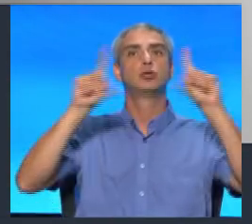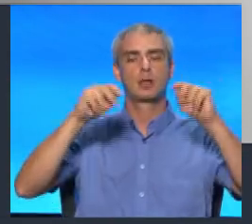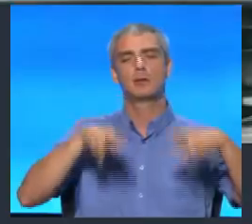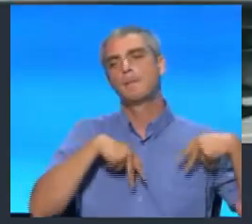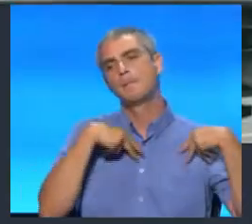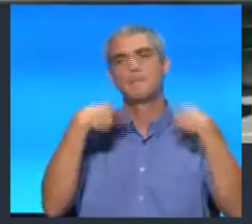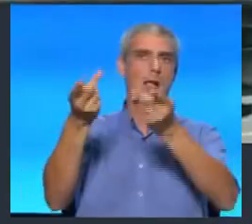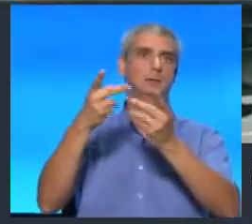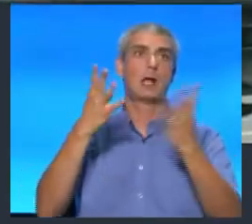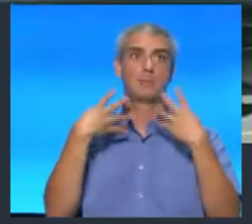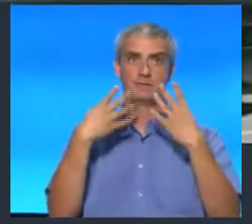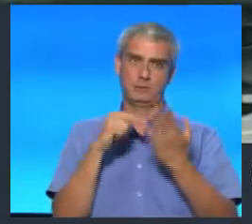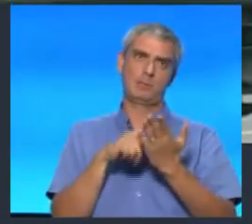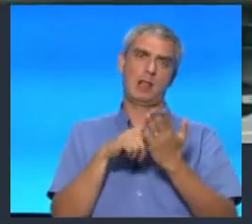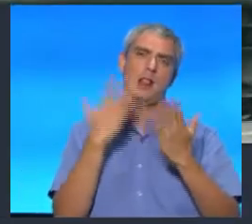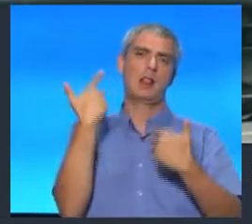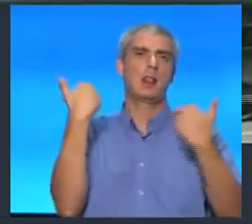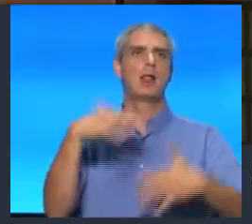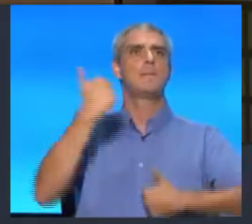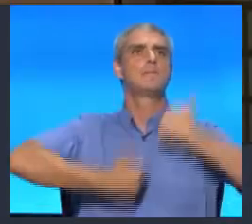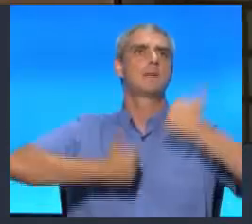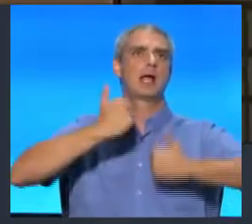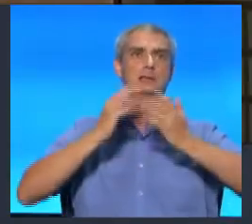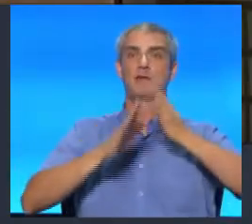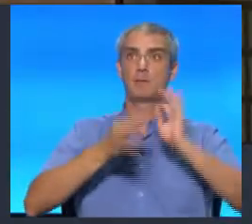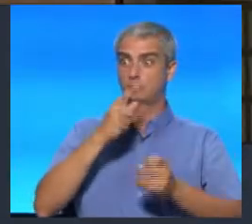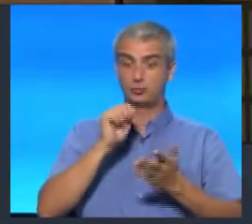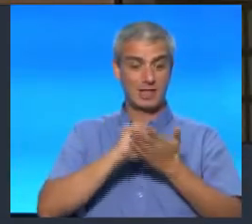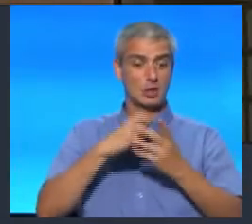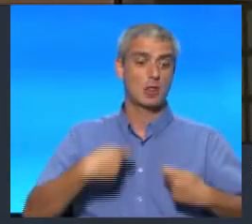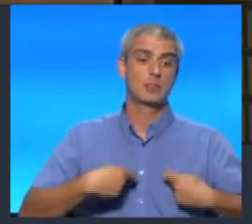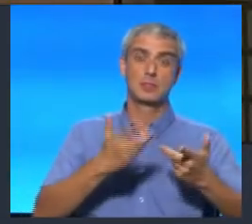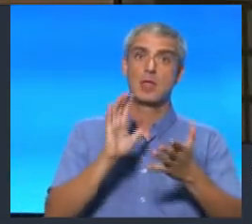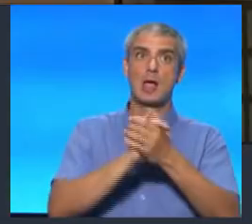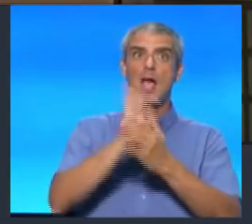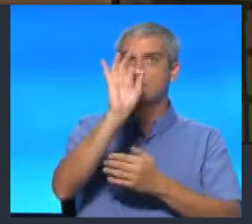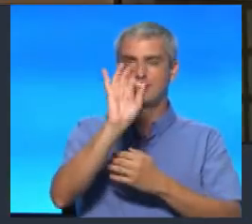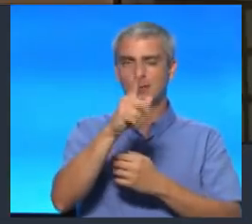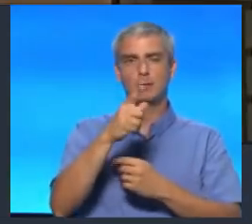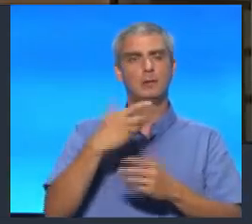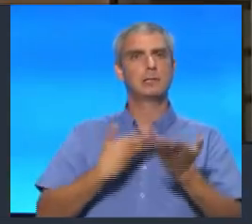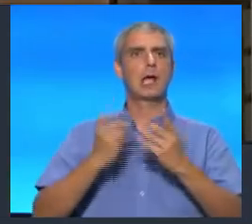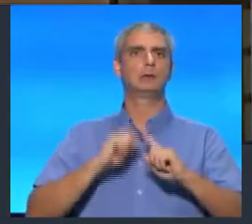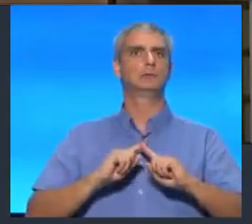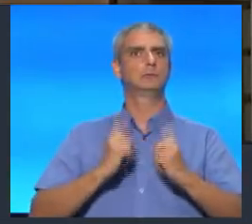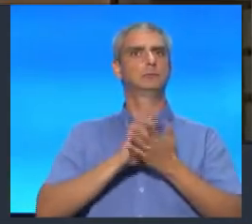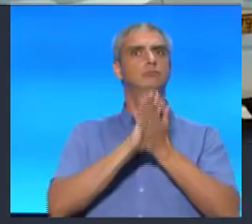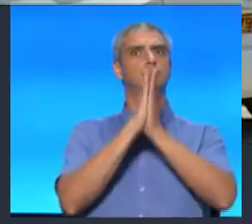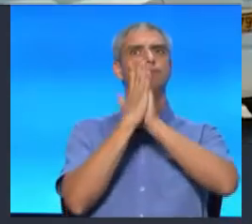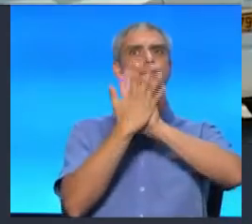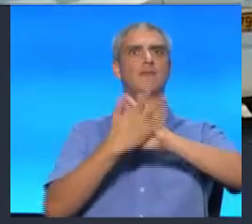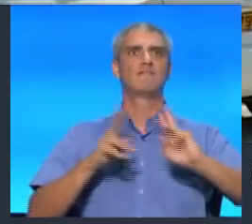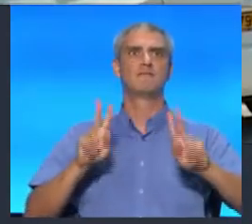למועצה מאחר שהפסיד במכרז ובבית המשפט. כשהעיתון נמכר למקורבו, היחס מהמועצה השתנה ב-180